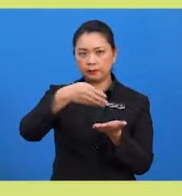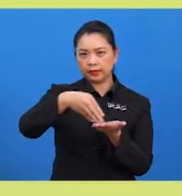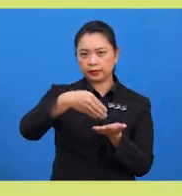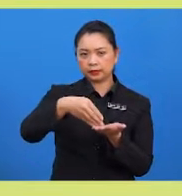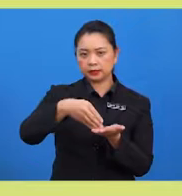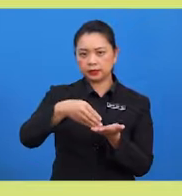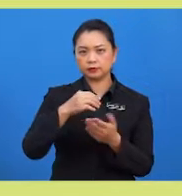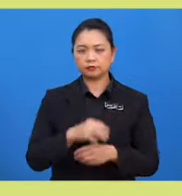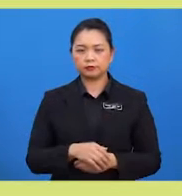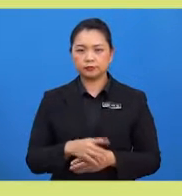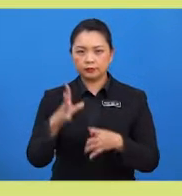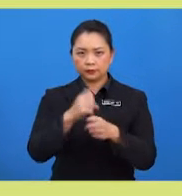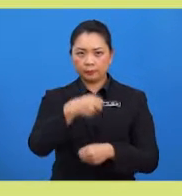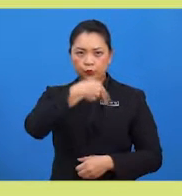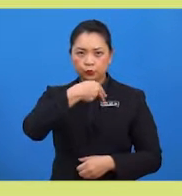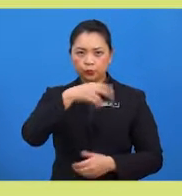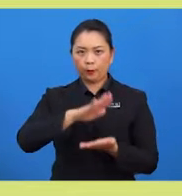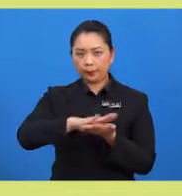RM26,800 dan kita dapat untung bersih